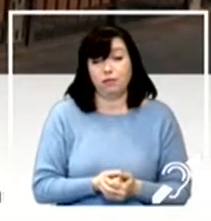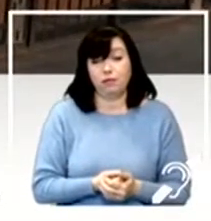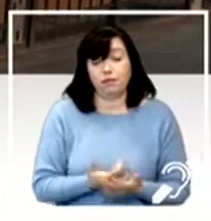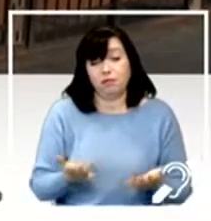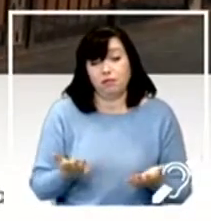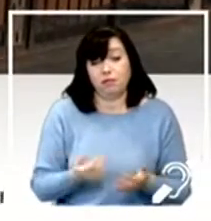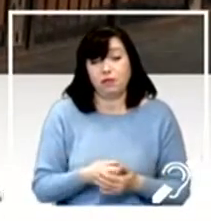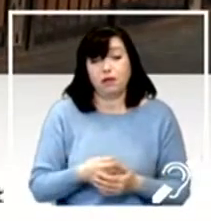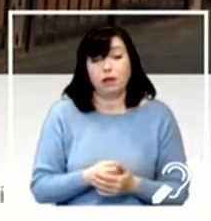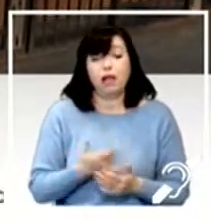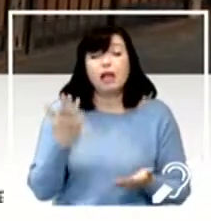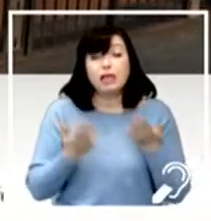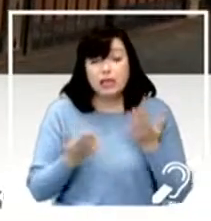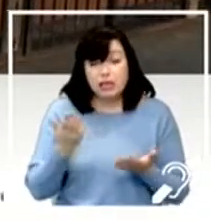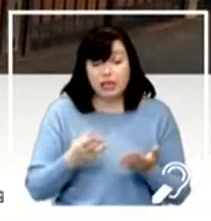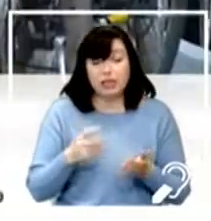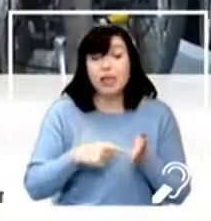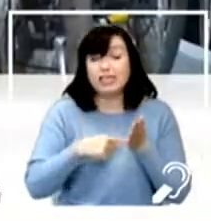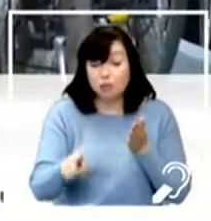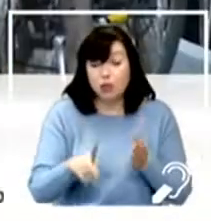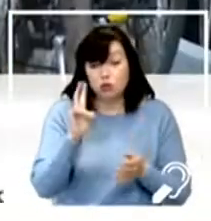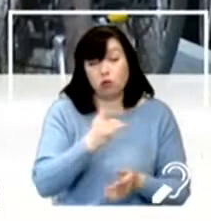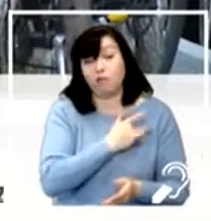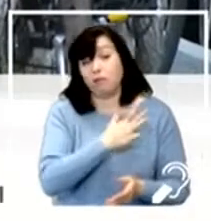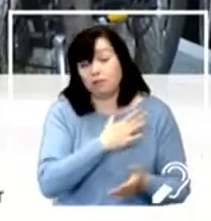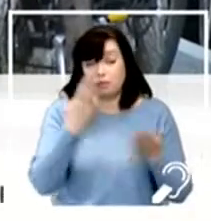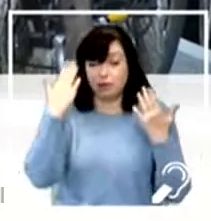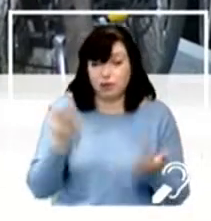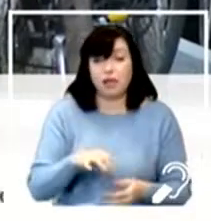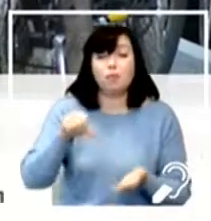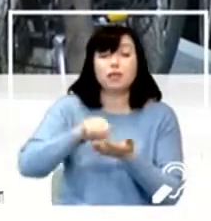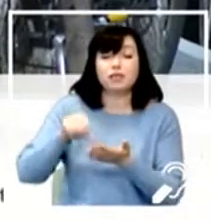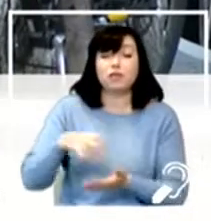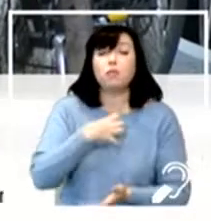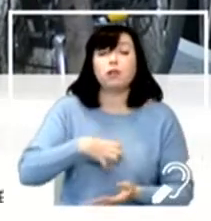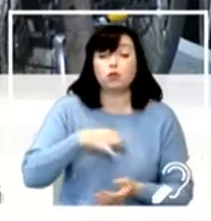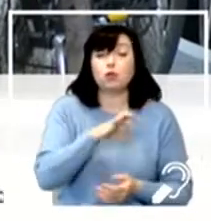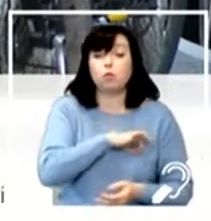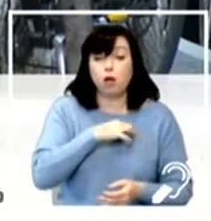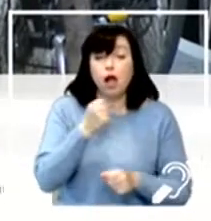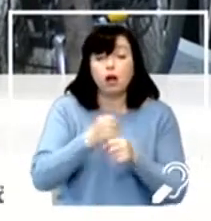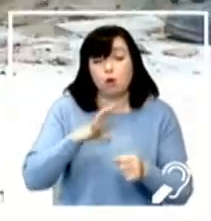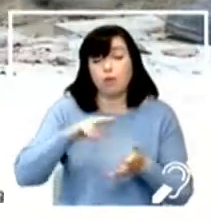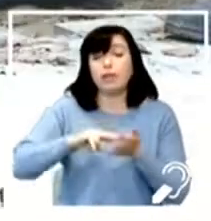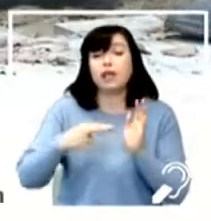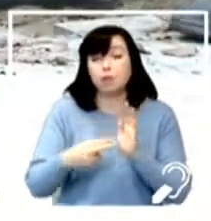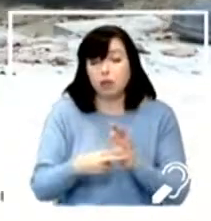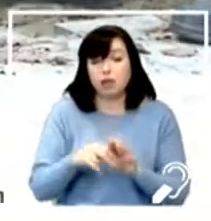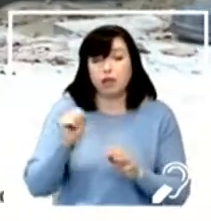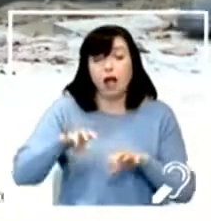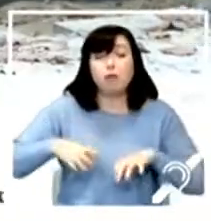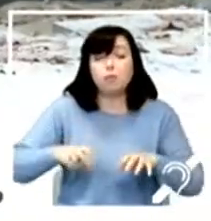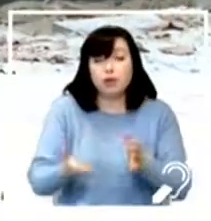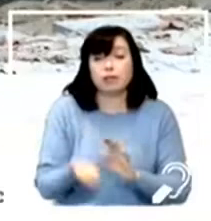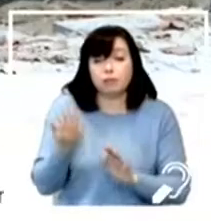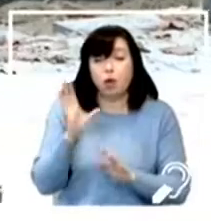Нет проблем. Если ее, конечно, не спишут. Репрезентанții преторii Buiucani susțin că lucrările au fost planificate, iar pavajul scos